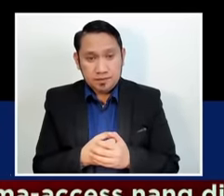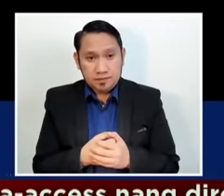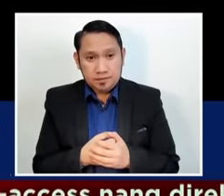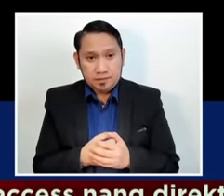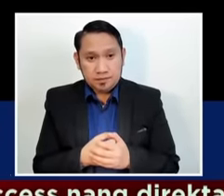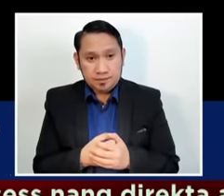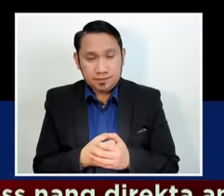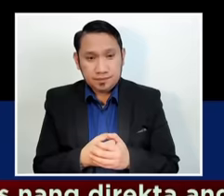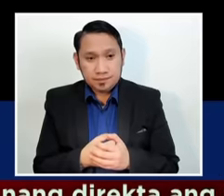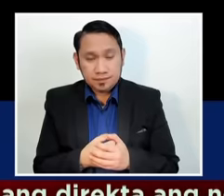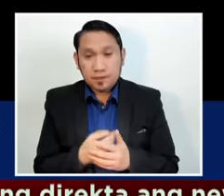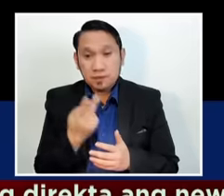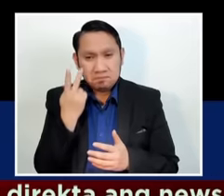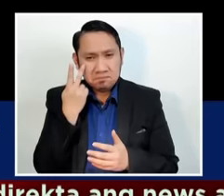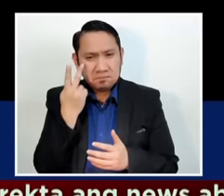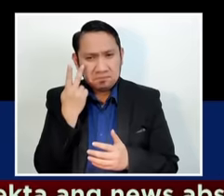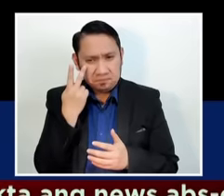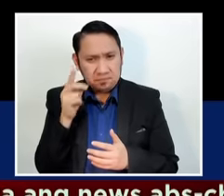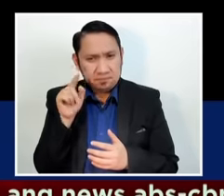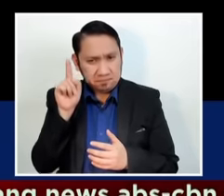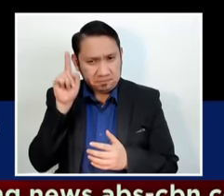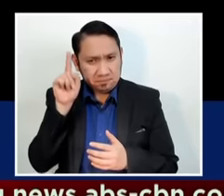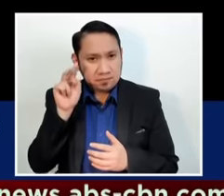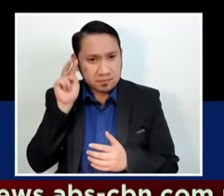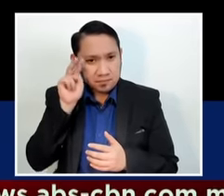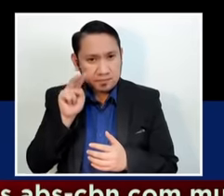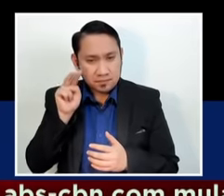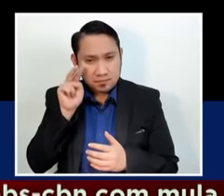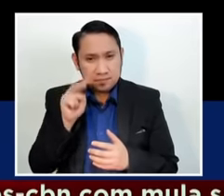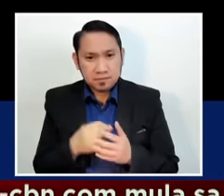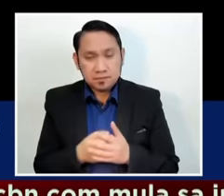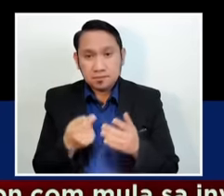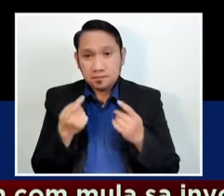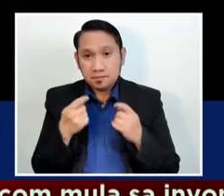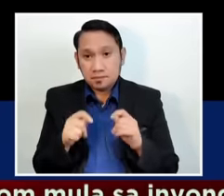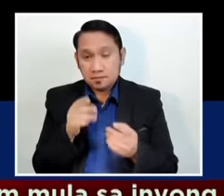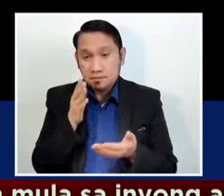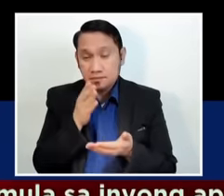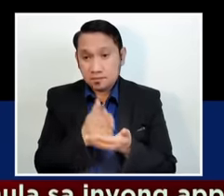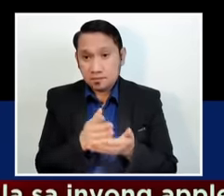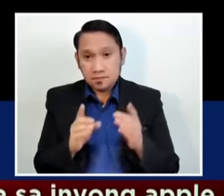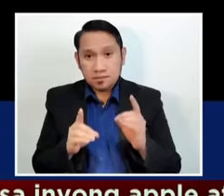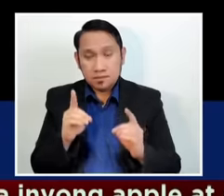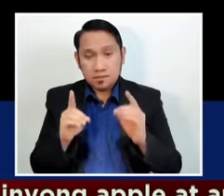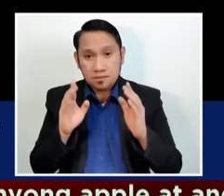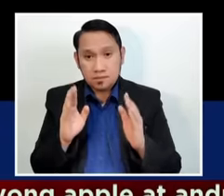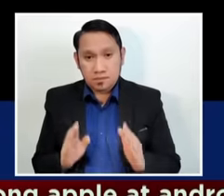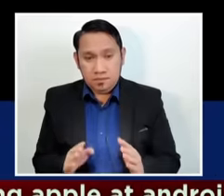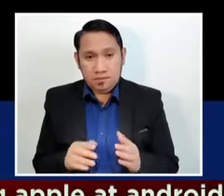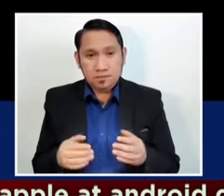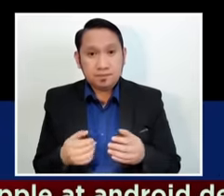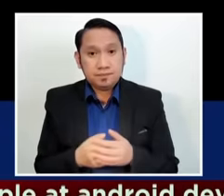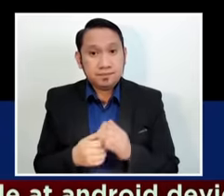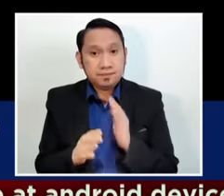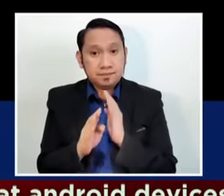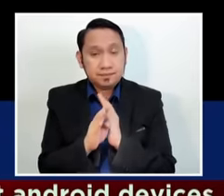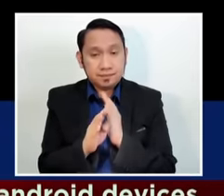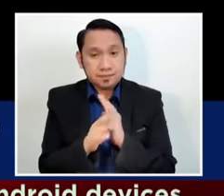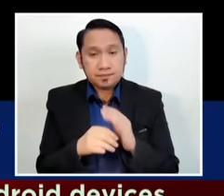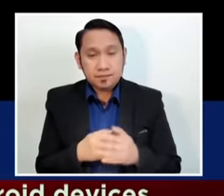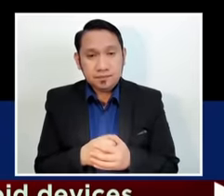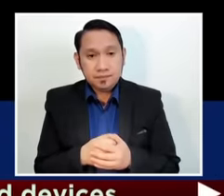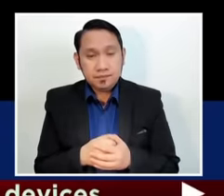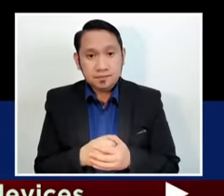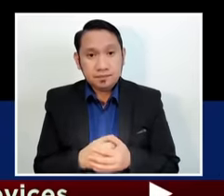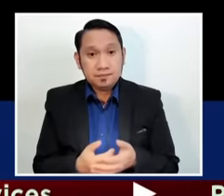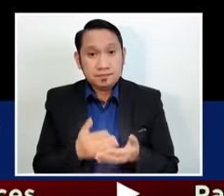13, makikita po na pilit na pinahihinto ng driver ng 10-wheeler ang isang pampaserong bus. Paghinto ng